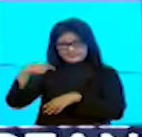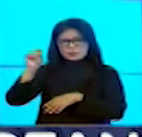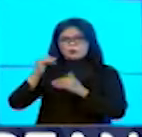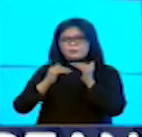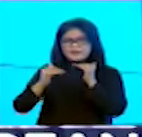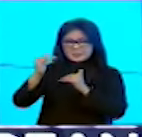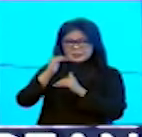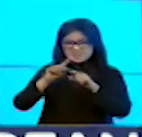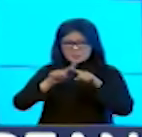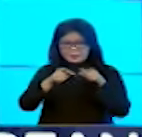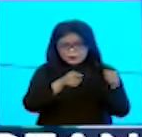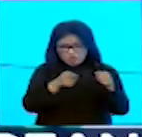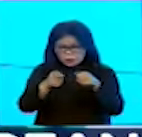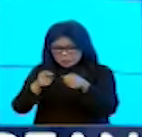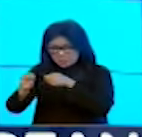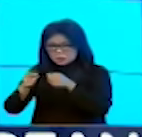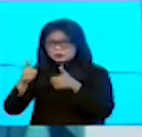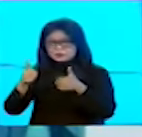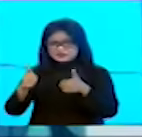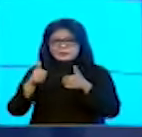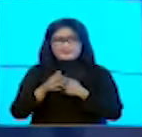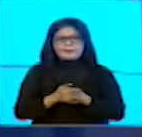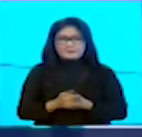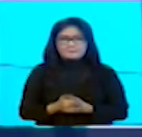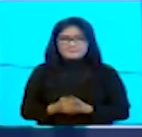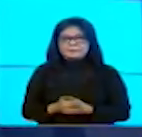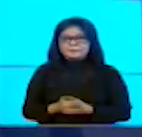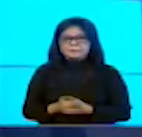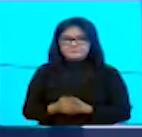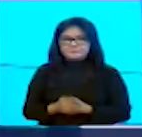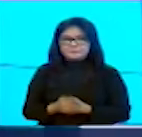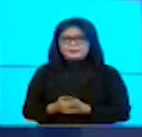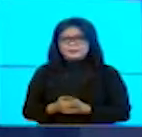masih terkendali. Nah ini kalau bisa semua untuk